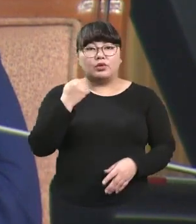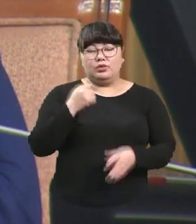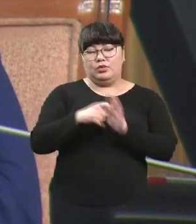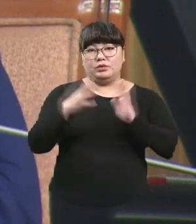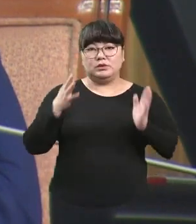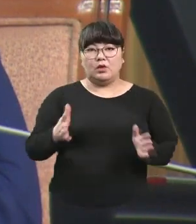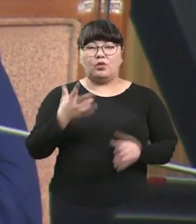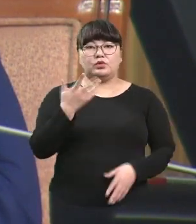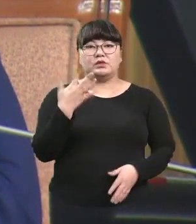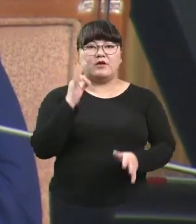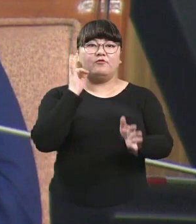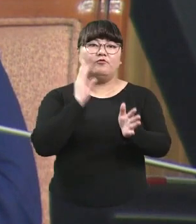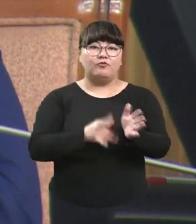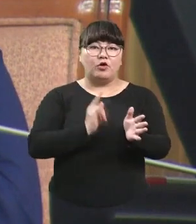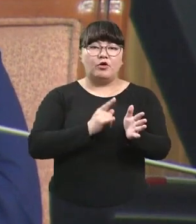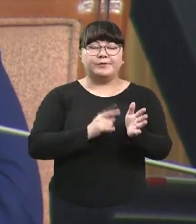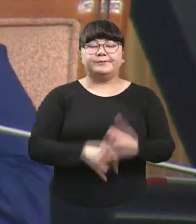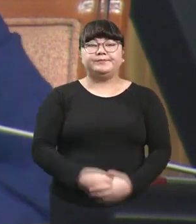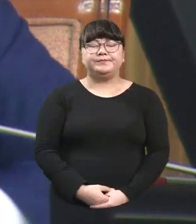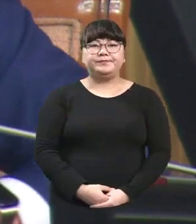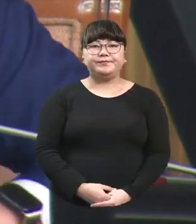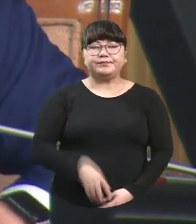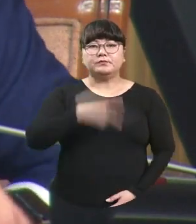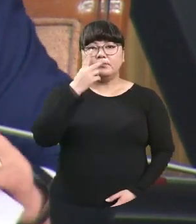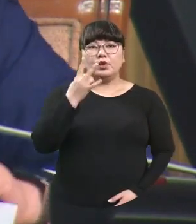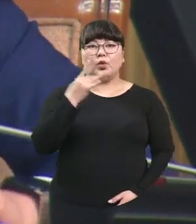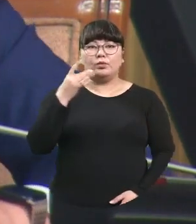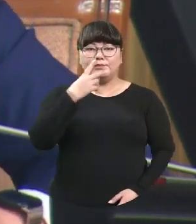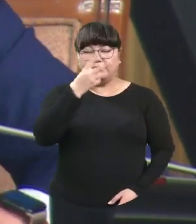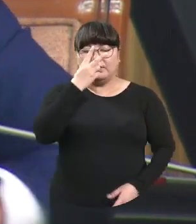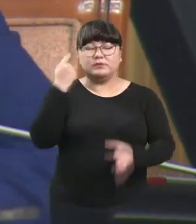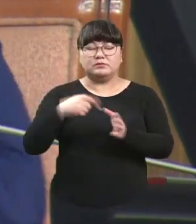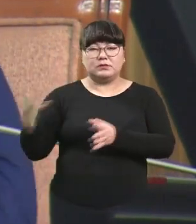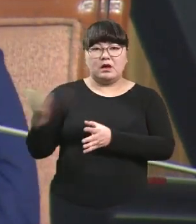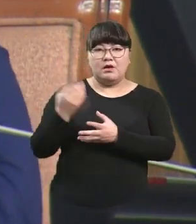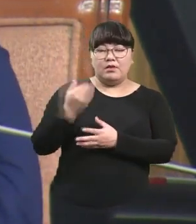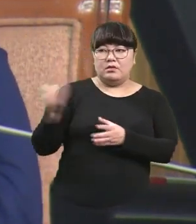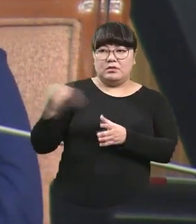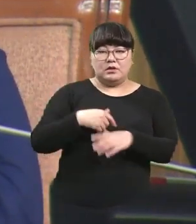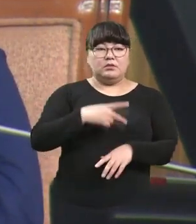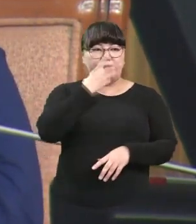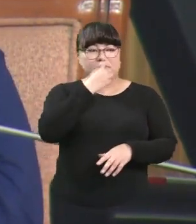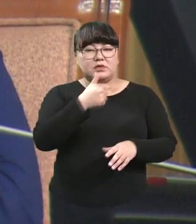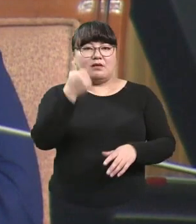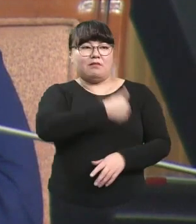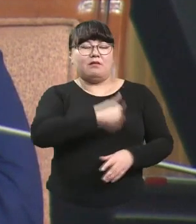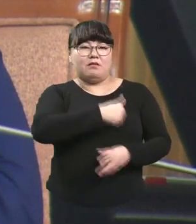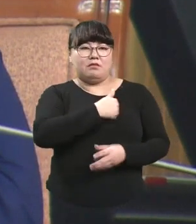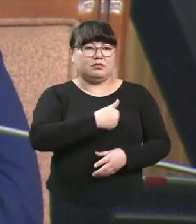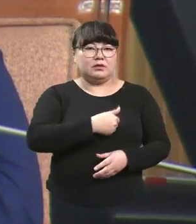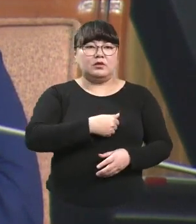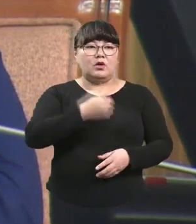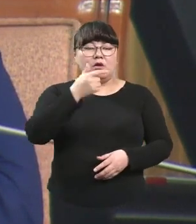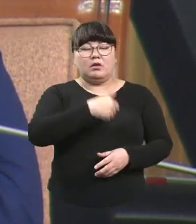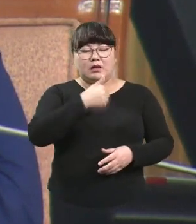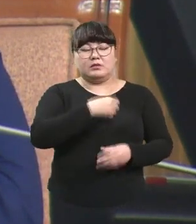хоногийн хугацаанд 350 вагон дизелийн түлш орж ирснээр үнэ дизелийн хангамж бол бүрэн